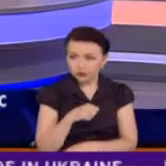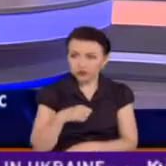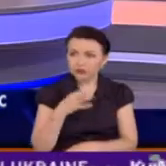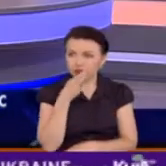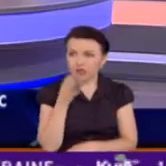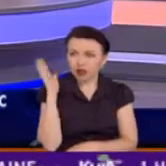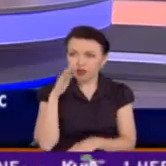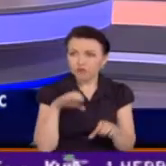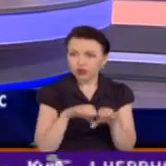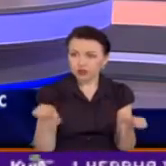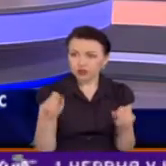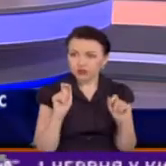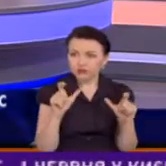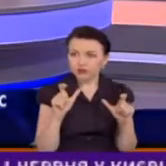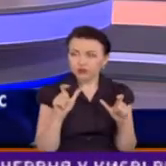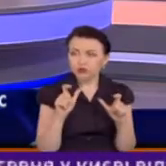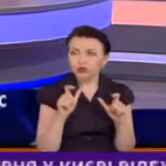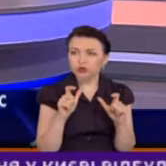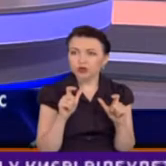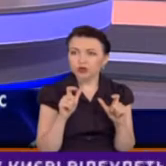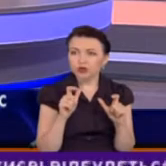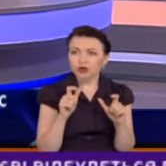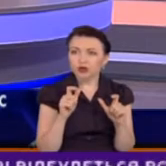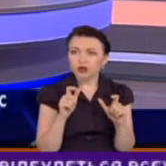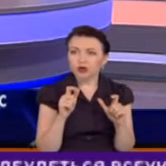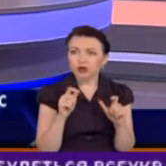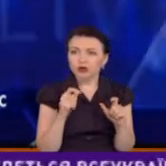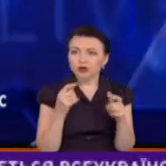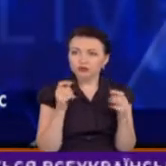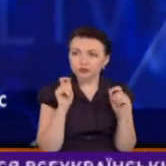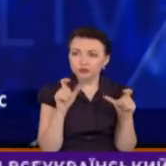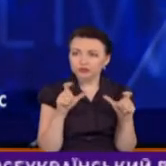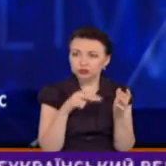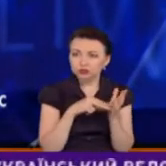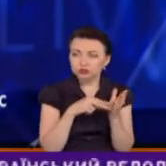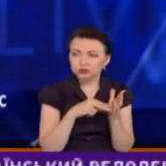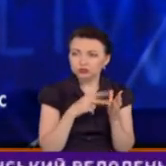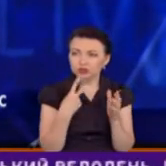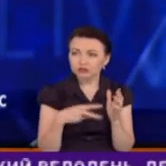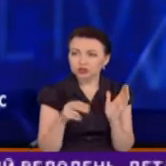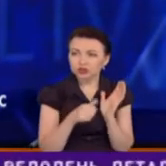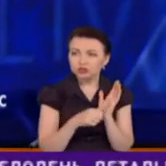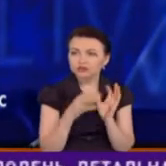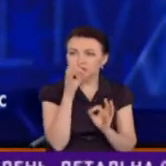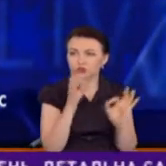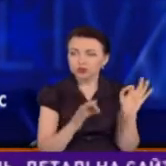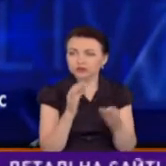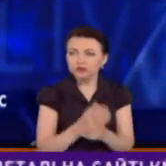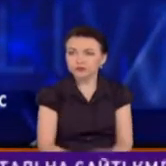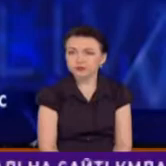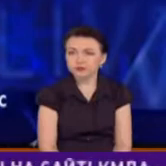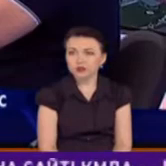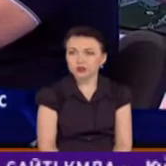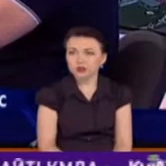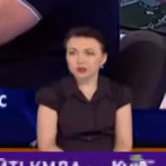водоканал, який підвищує на 26%. Попередньо. Але він же заклав це. Але заклав, але ну, якось він, це ж не з повітря він